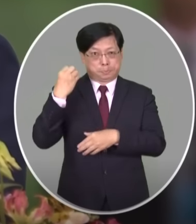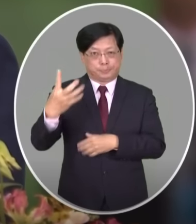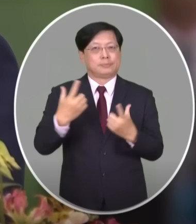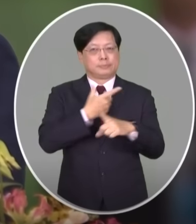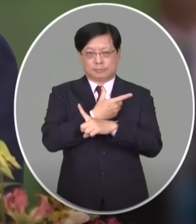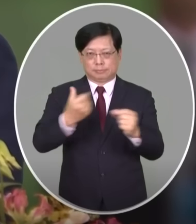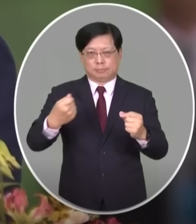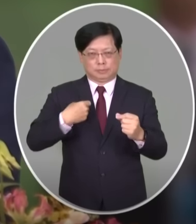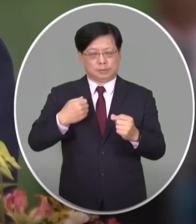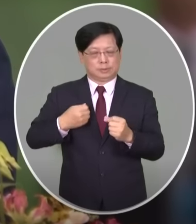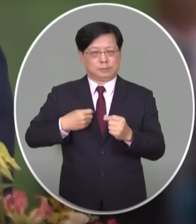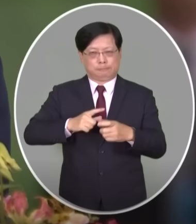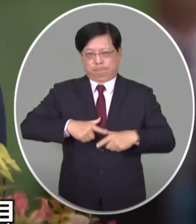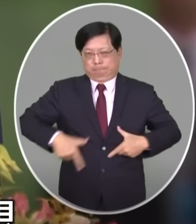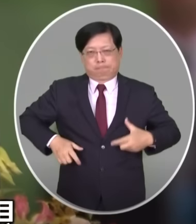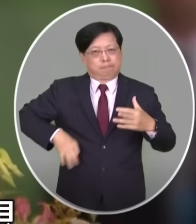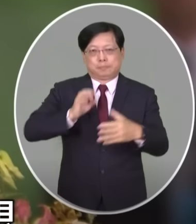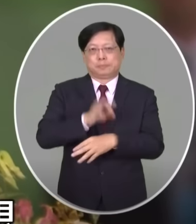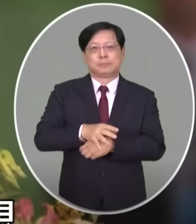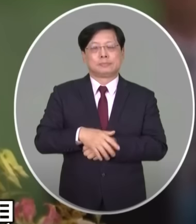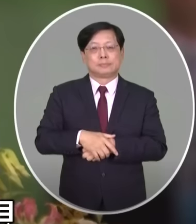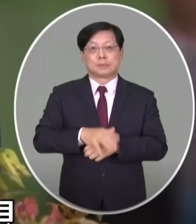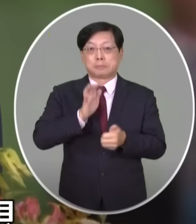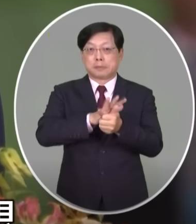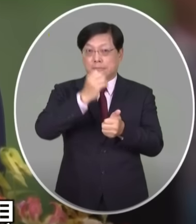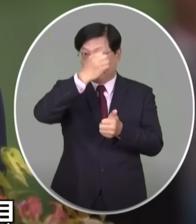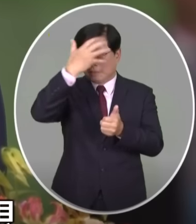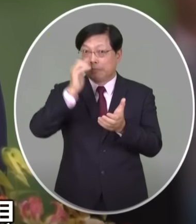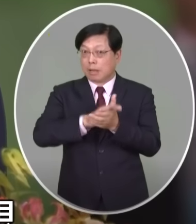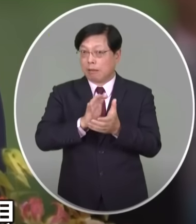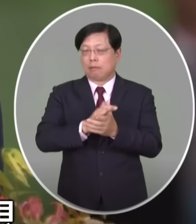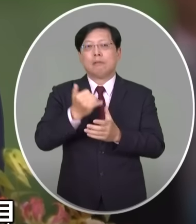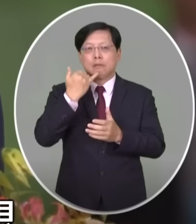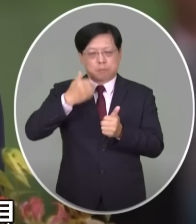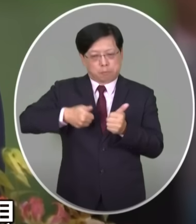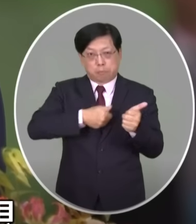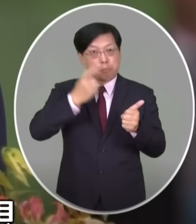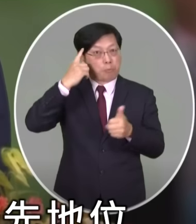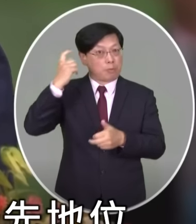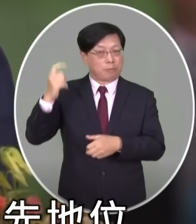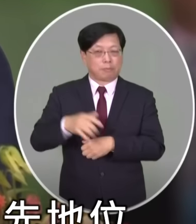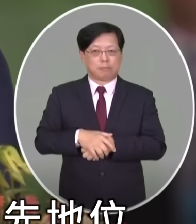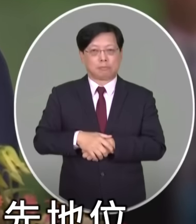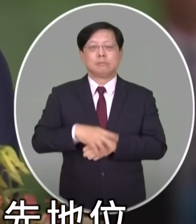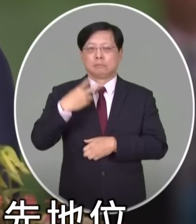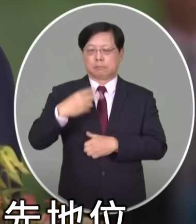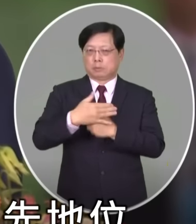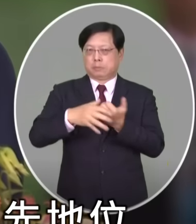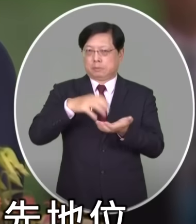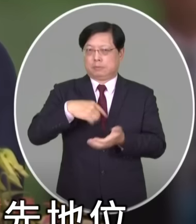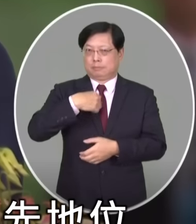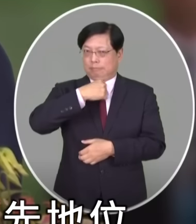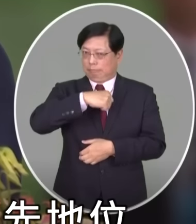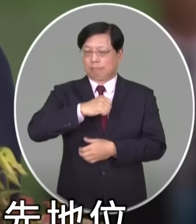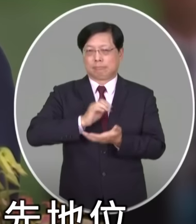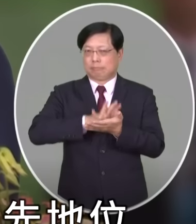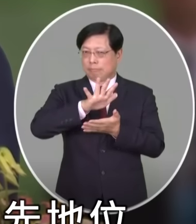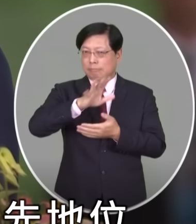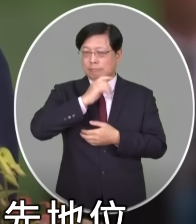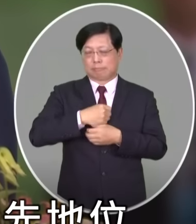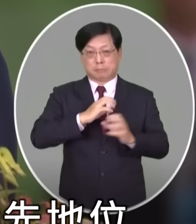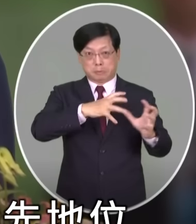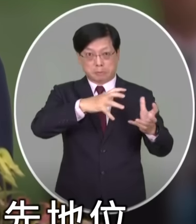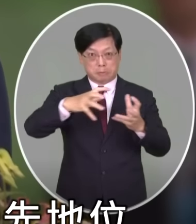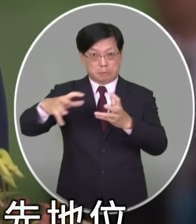大胆投资，让年轻人可以追逐梦想，也确保台湾在未来世界